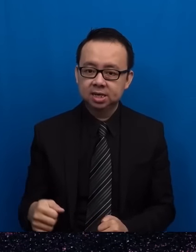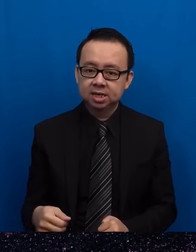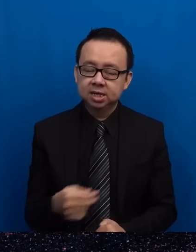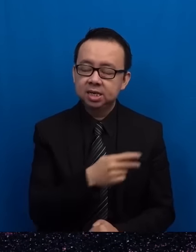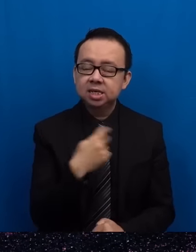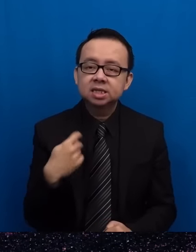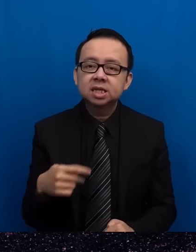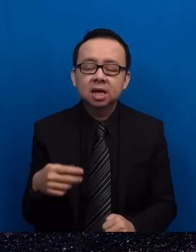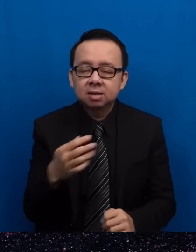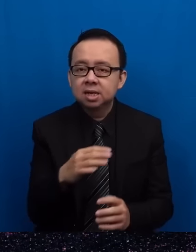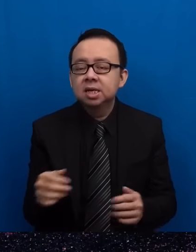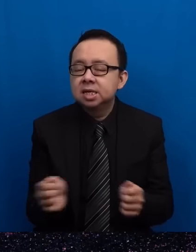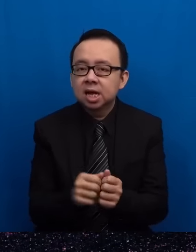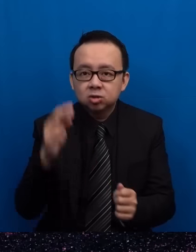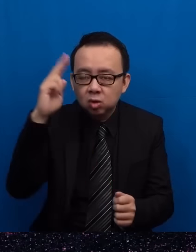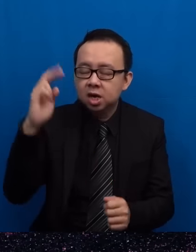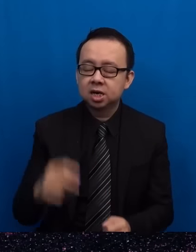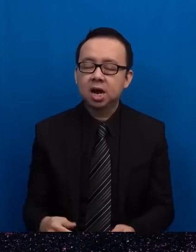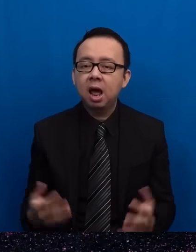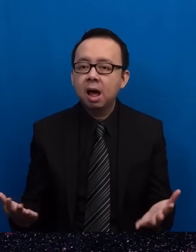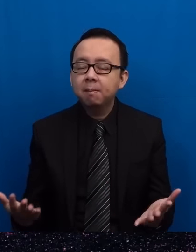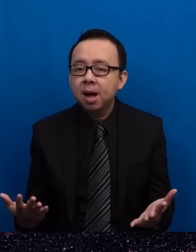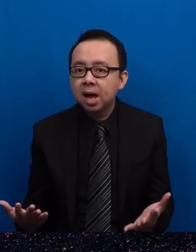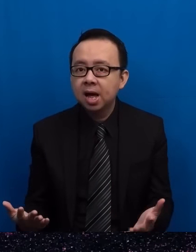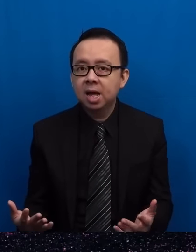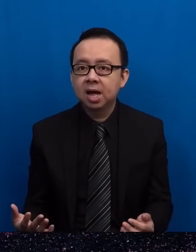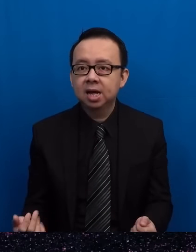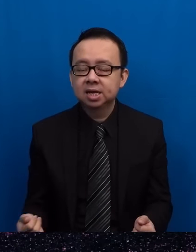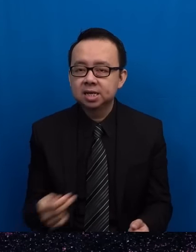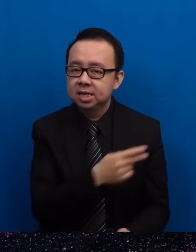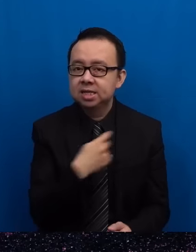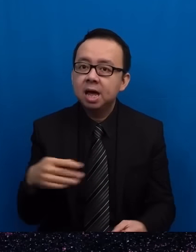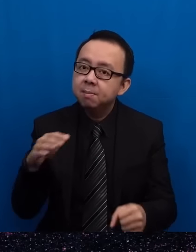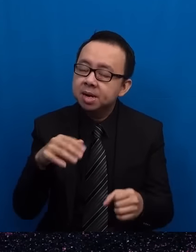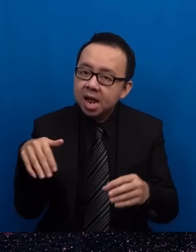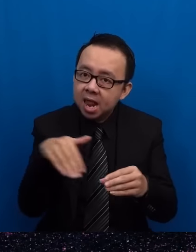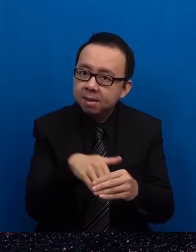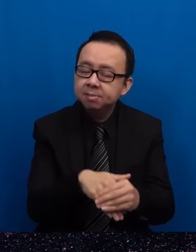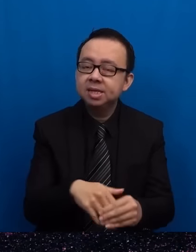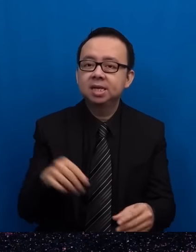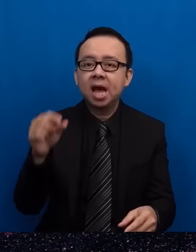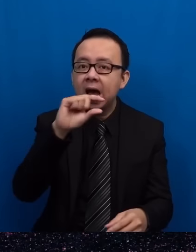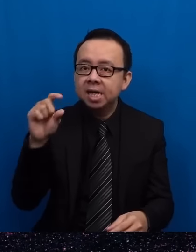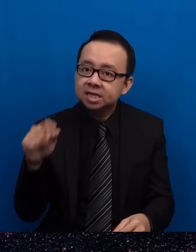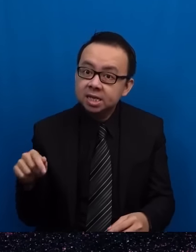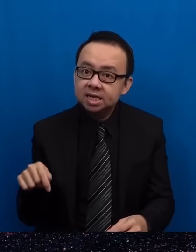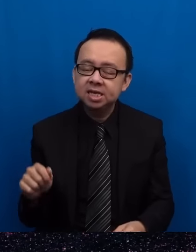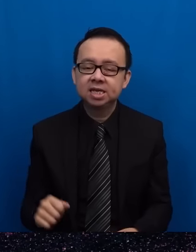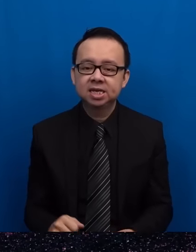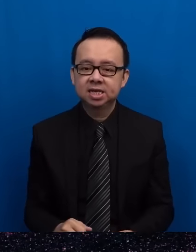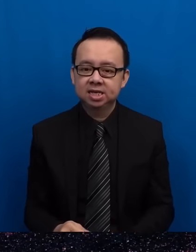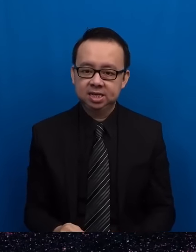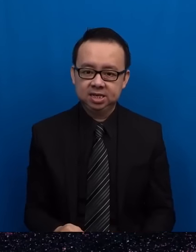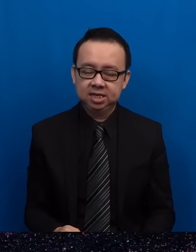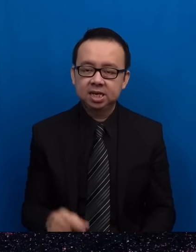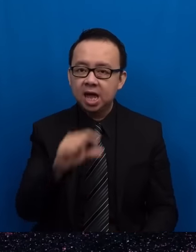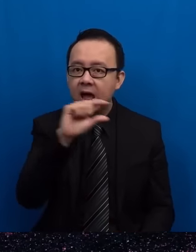Apakah kita memahami kedalaman daripada ayat-ayat ini? Karena itu saya nggak mau kita hanya fokus ke ayat 7. Ayat 8 sampai ayat